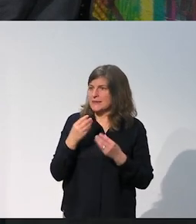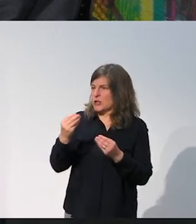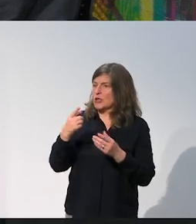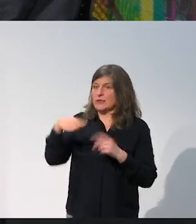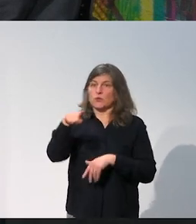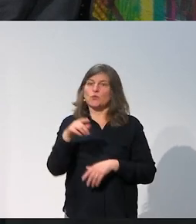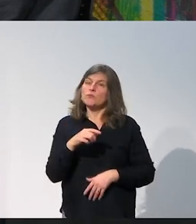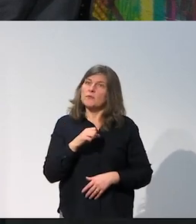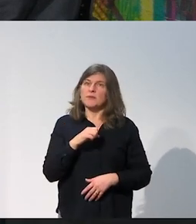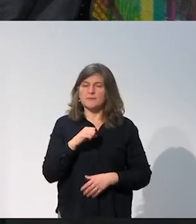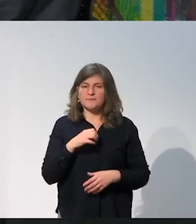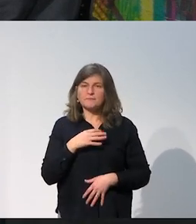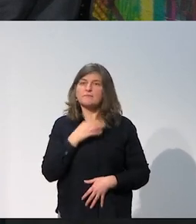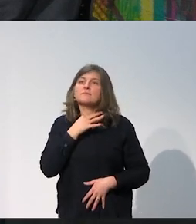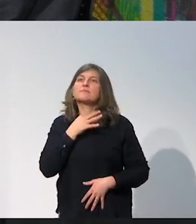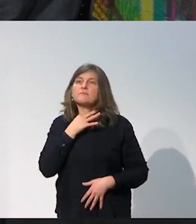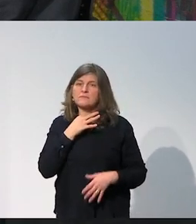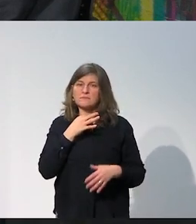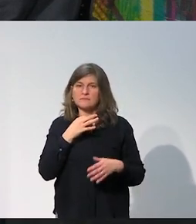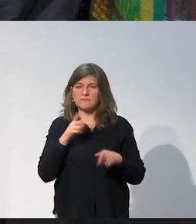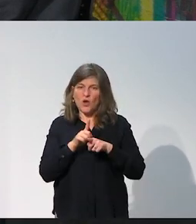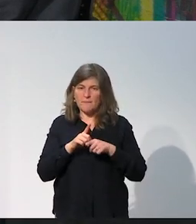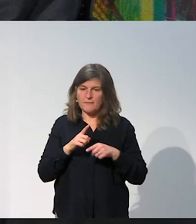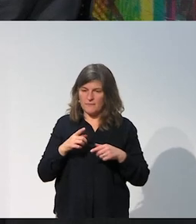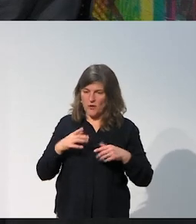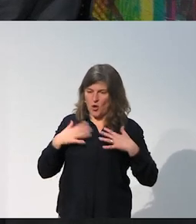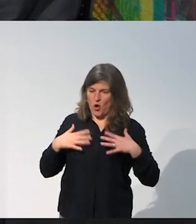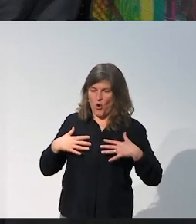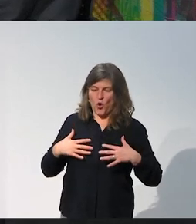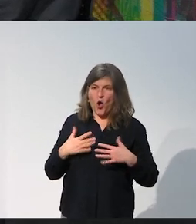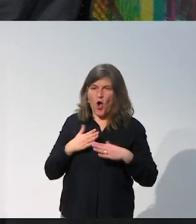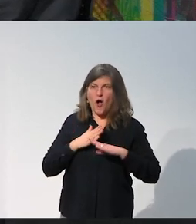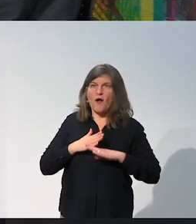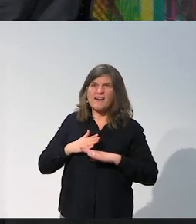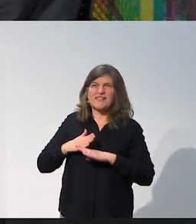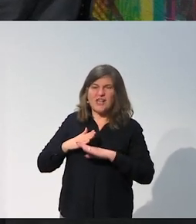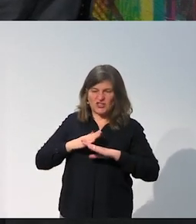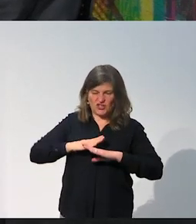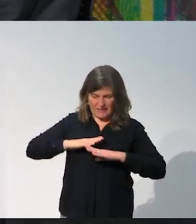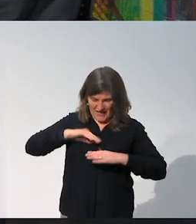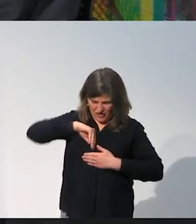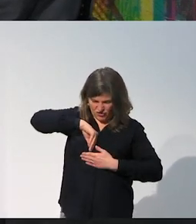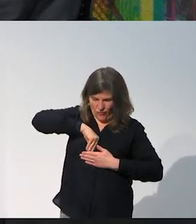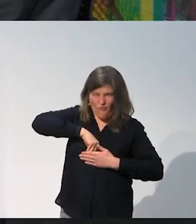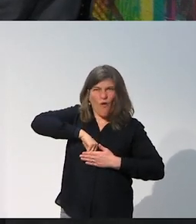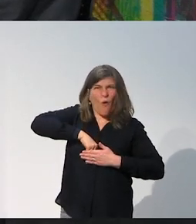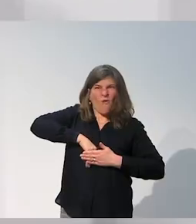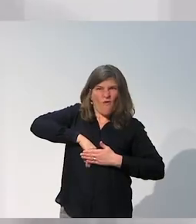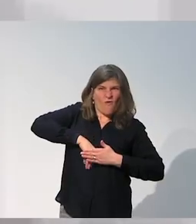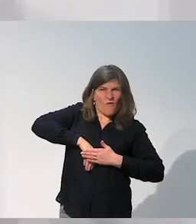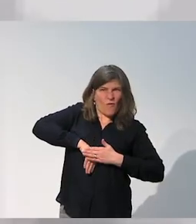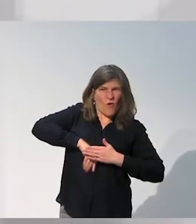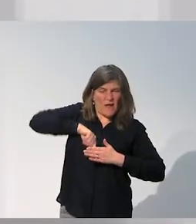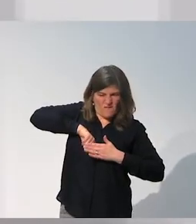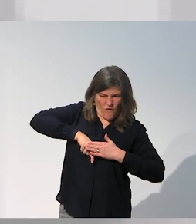quand je... Derrière, il s'enfonce jusqu'où ne pas aller trop loin, à cet endroit-là. Vous voyez, je parlais